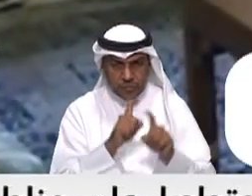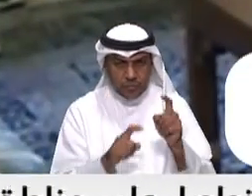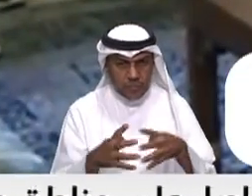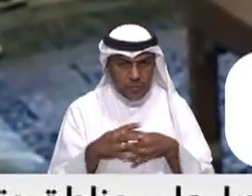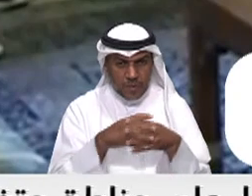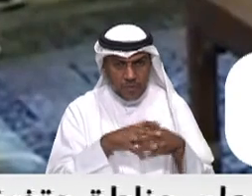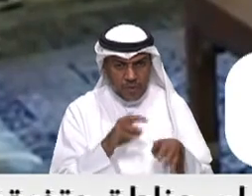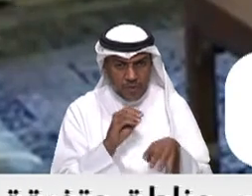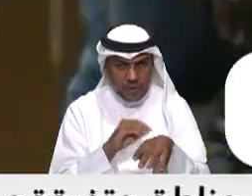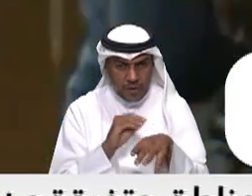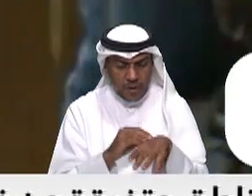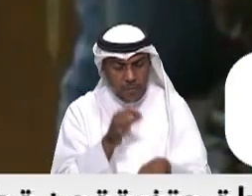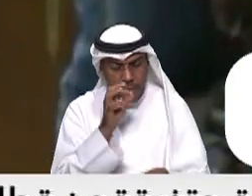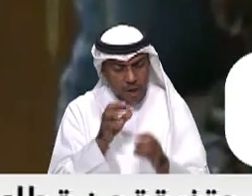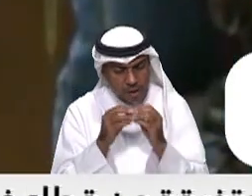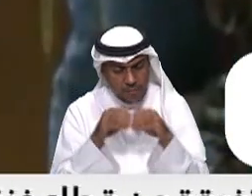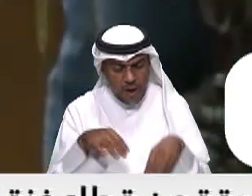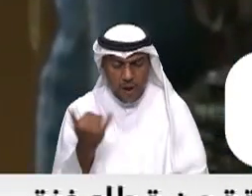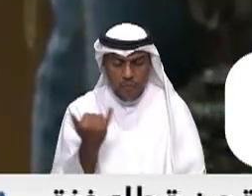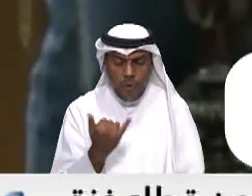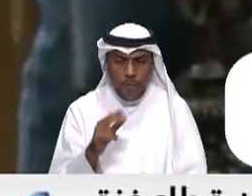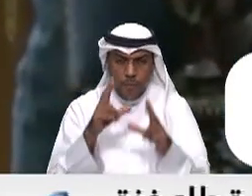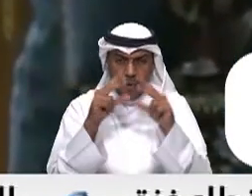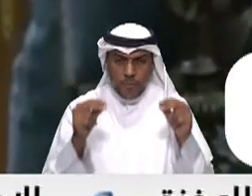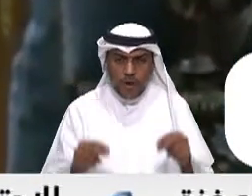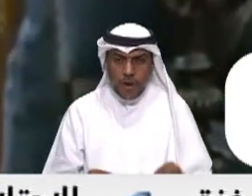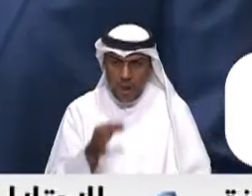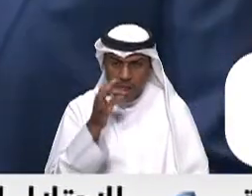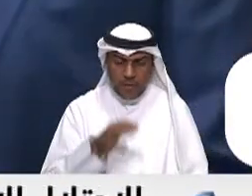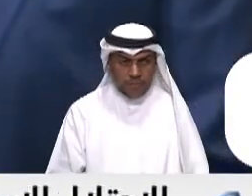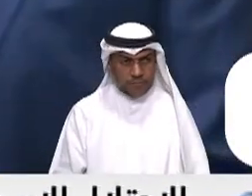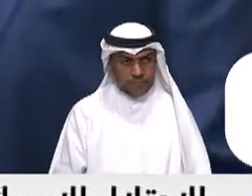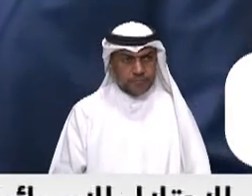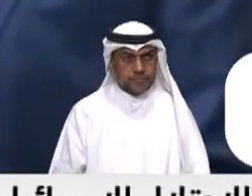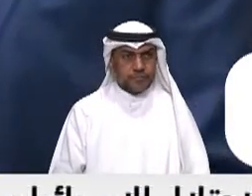المتحدة لإيجاد حل للأزمة في لبنان.